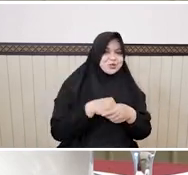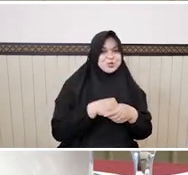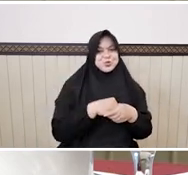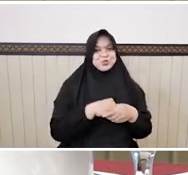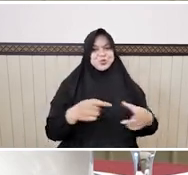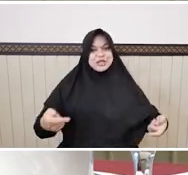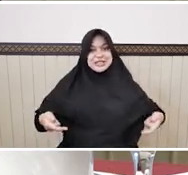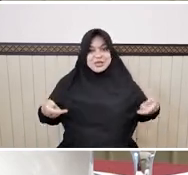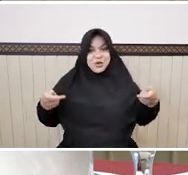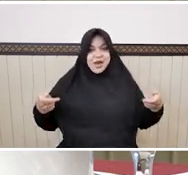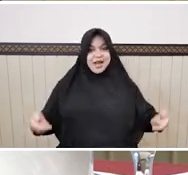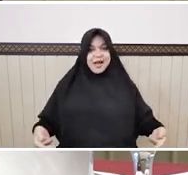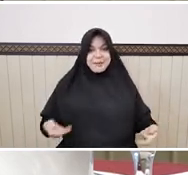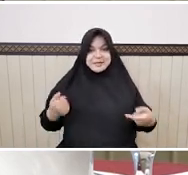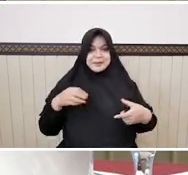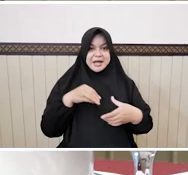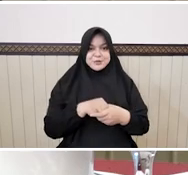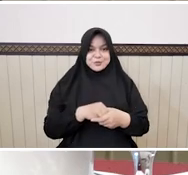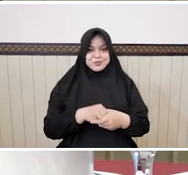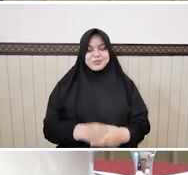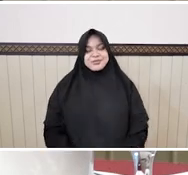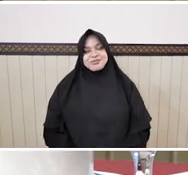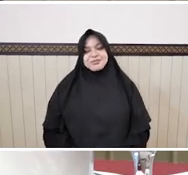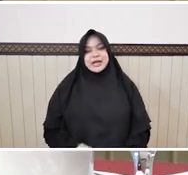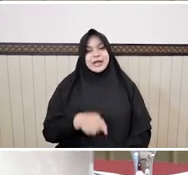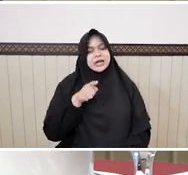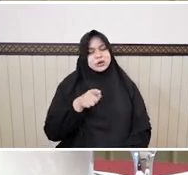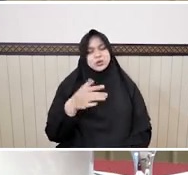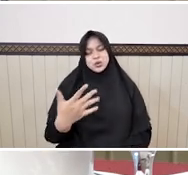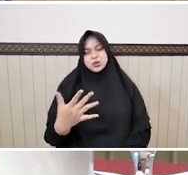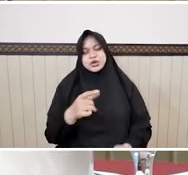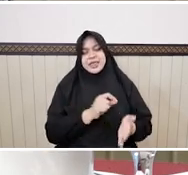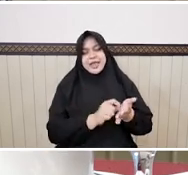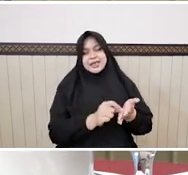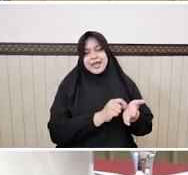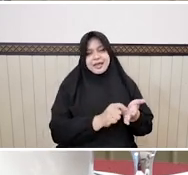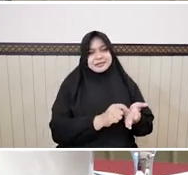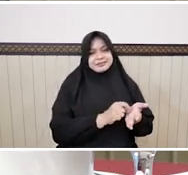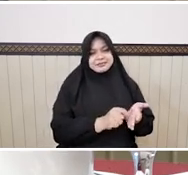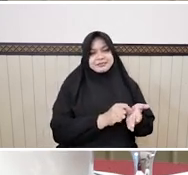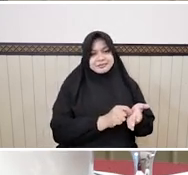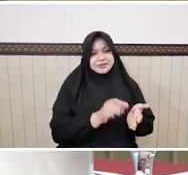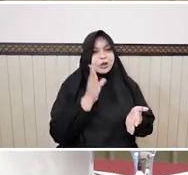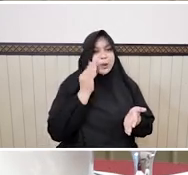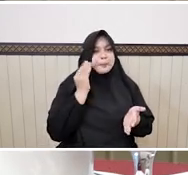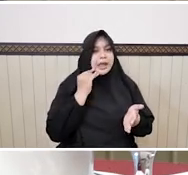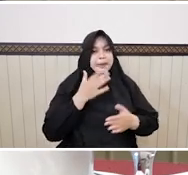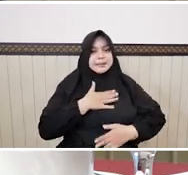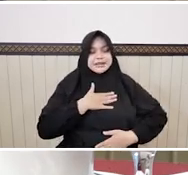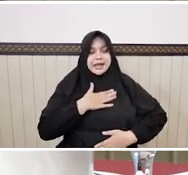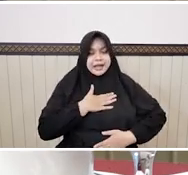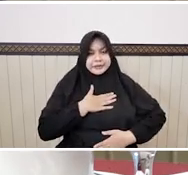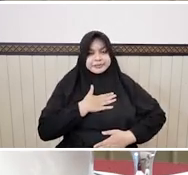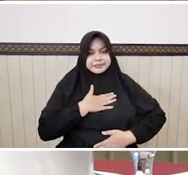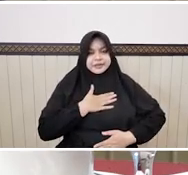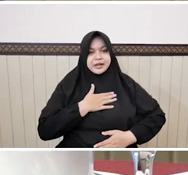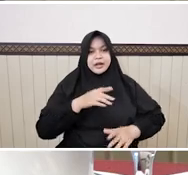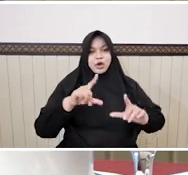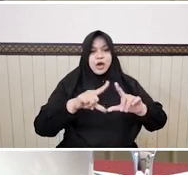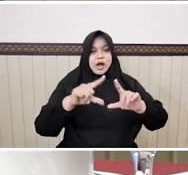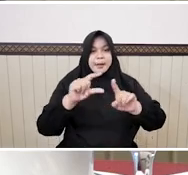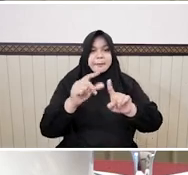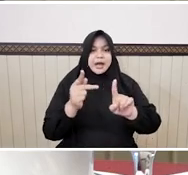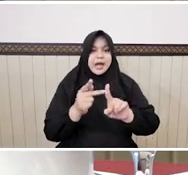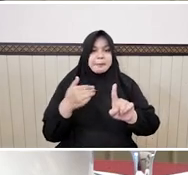berkebutuhan khusus yang lain yang fisik gitu Itu sih ketika itu catatannya kalau pengalaman saya ketika kemudian aparat